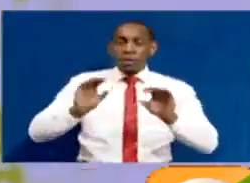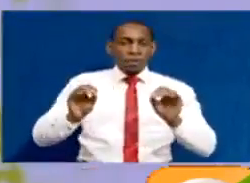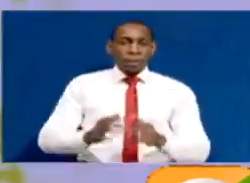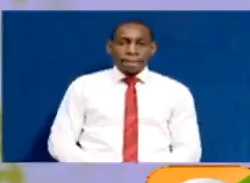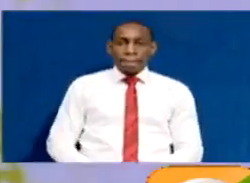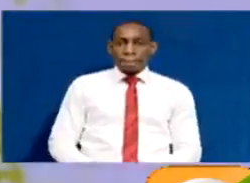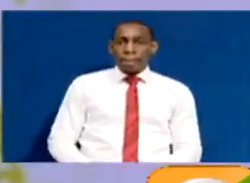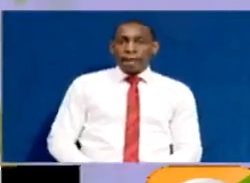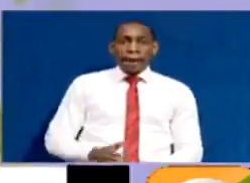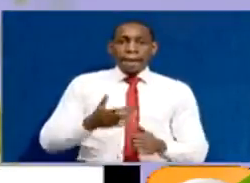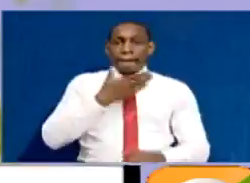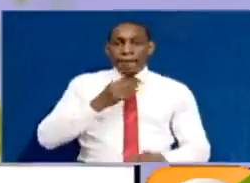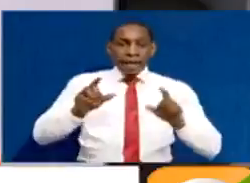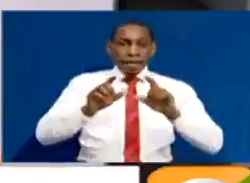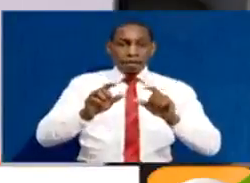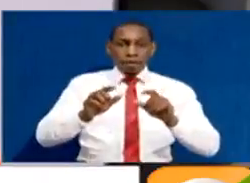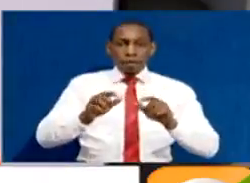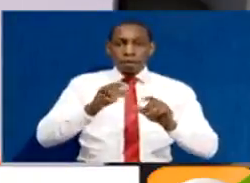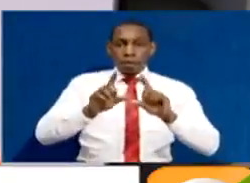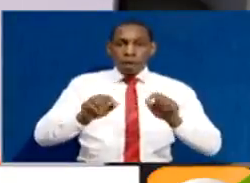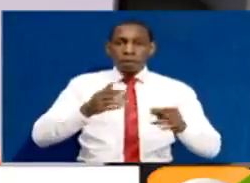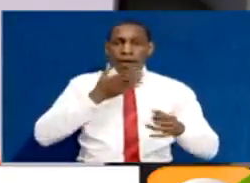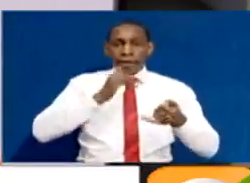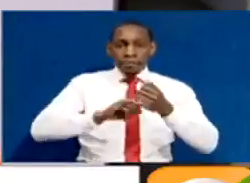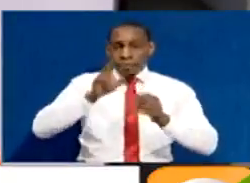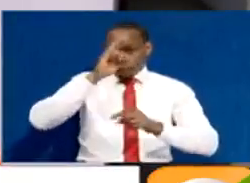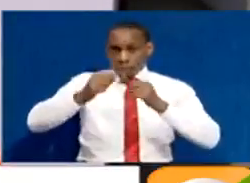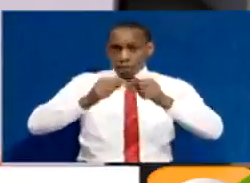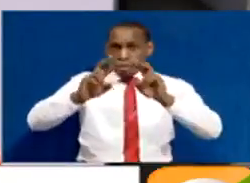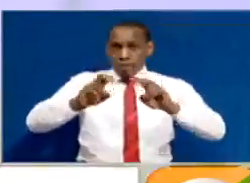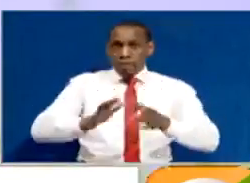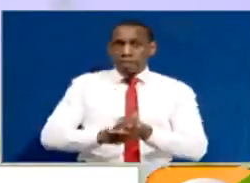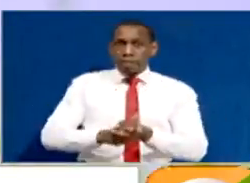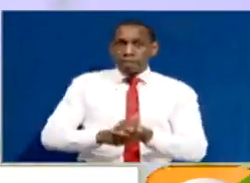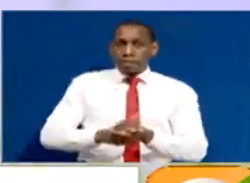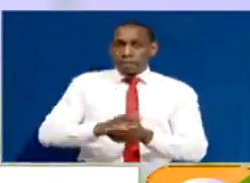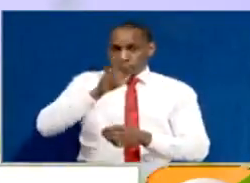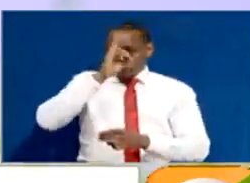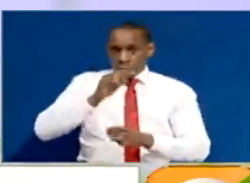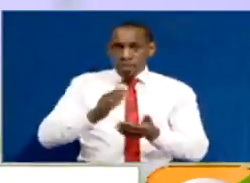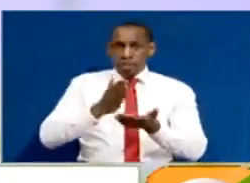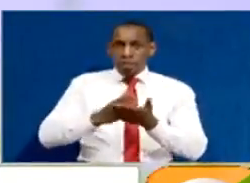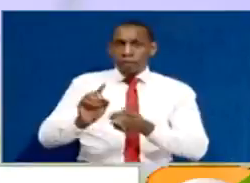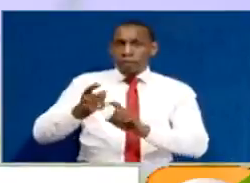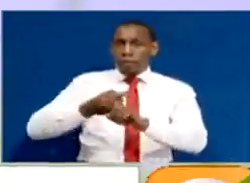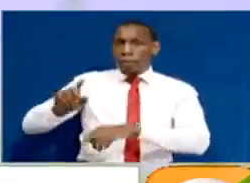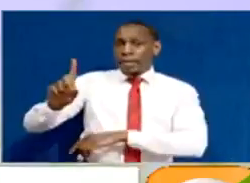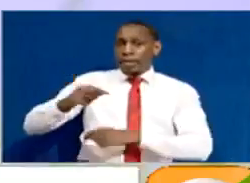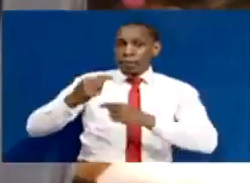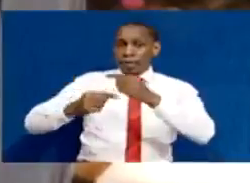vizuri. Japo mwanaume huyo aliyetajwa kuwa mmewe anaendelea kutafutwa na polisi, maafisa wa ujasusi wametumwa kutoka